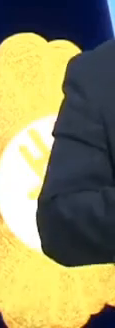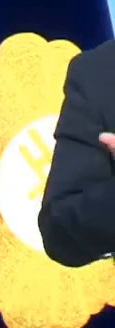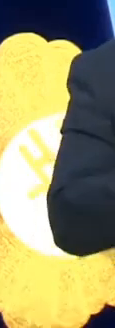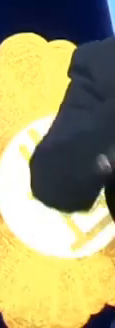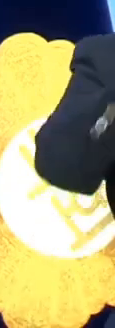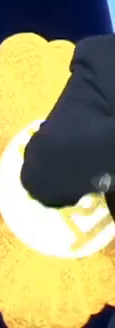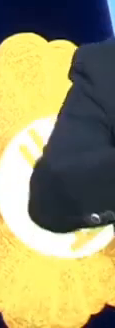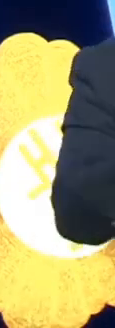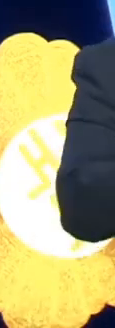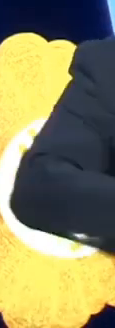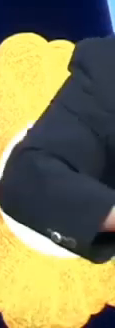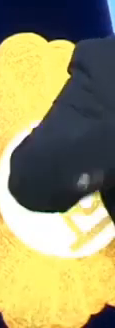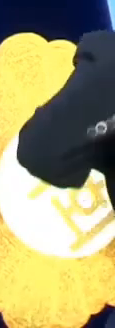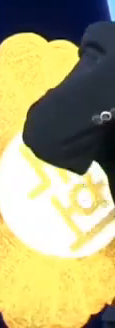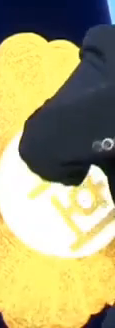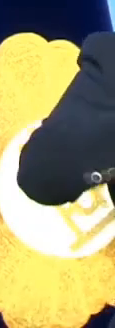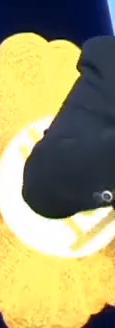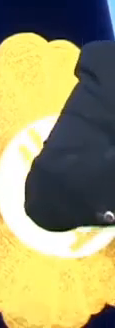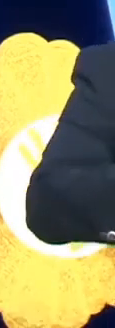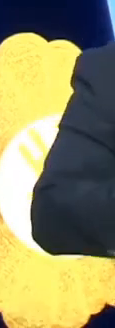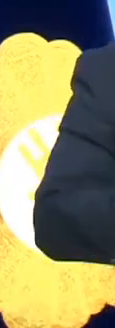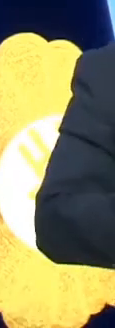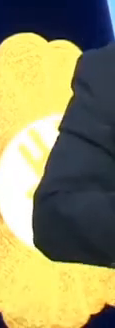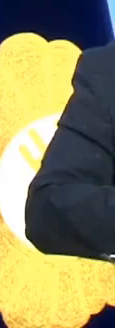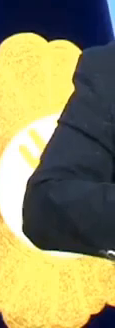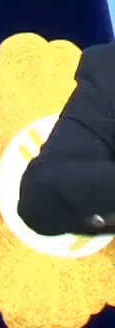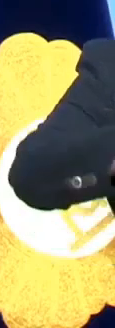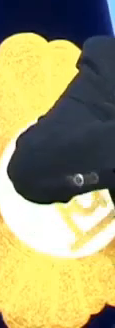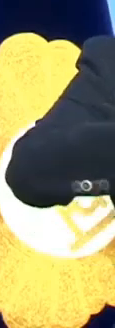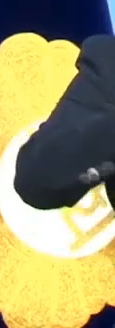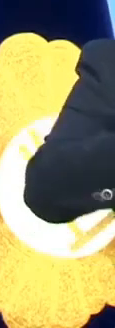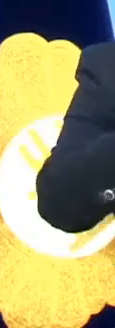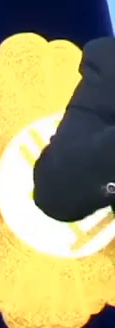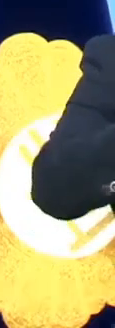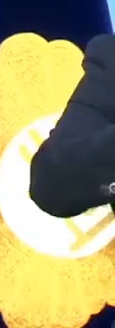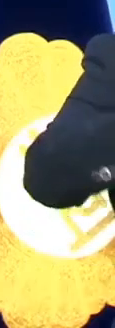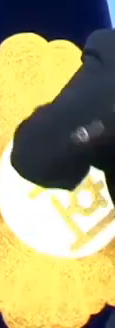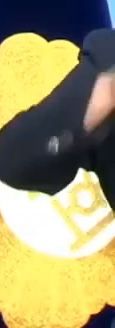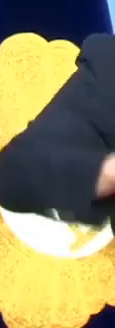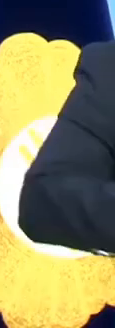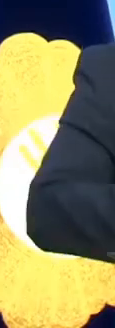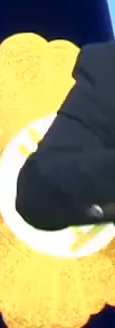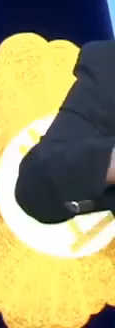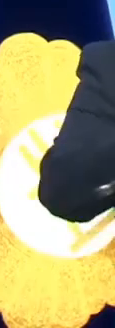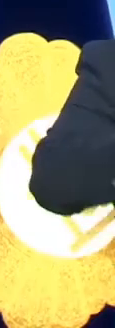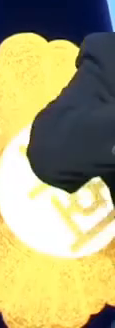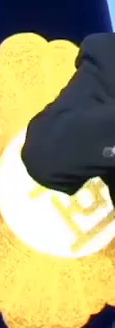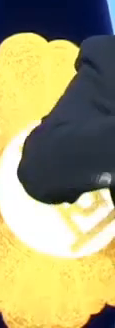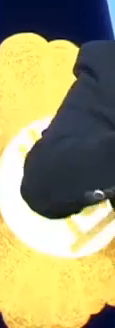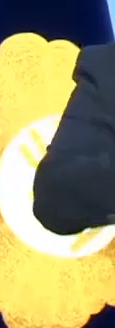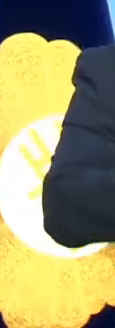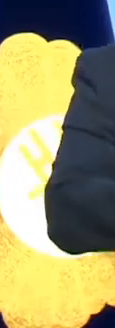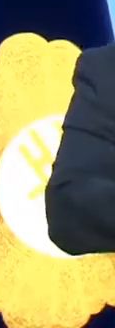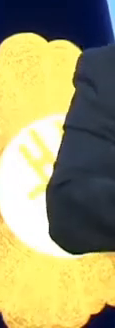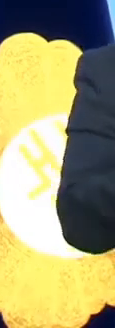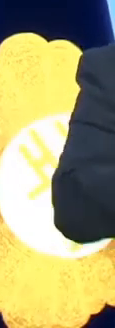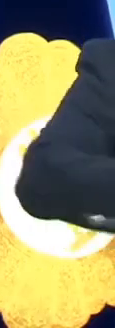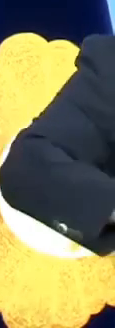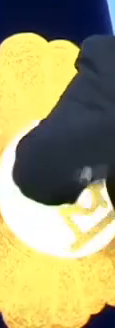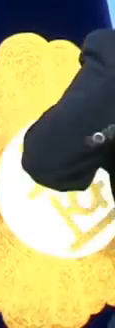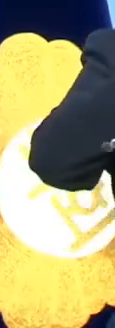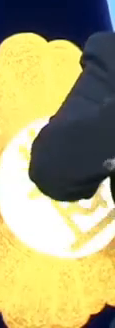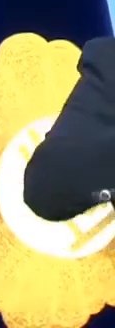성 불평등 지수가 10 189개 6종 12 세계경제포럼 a 성 성 격차 지수